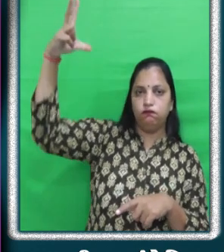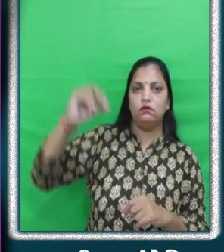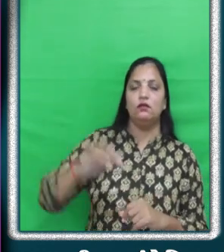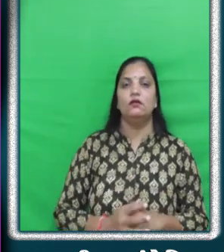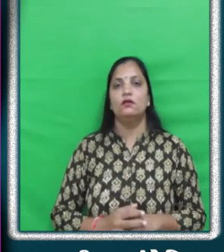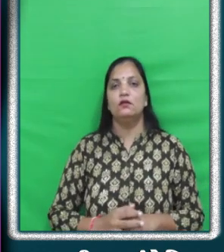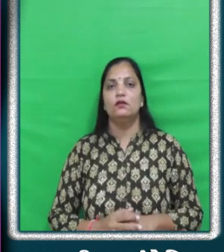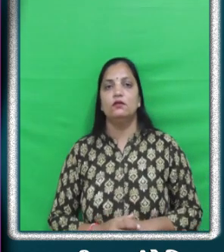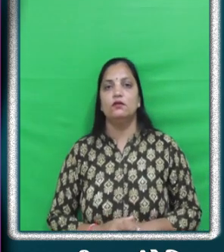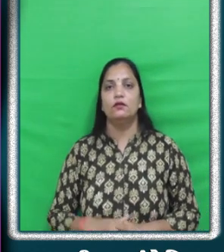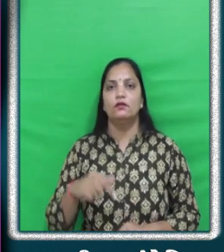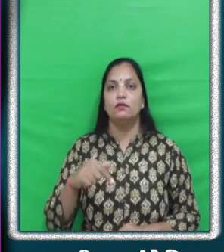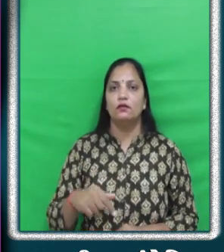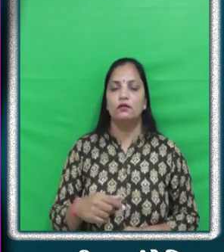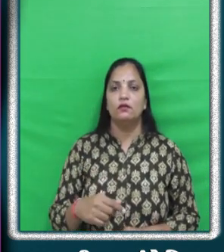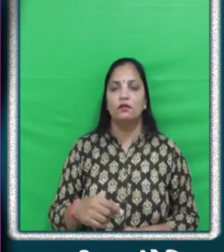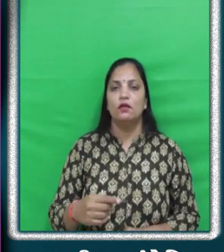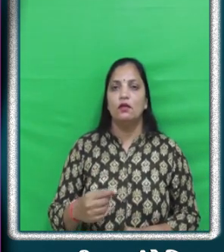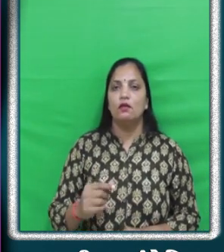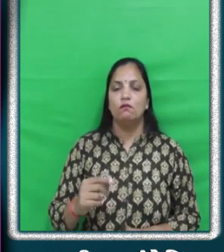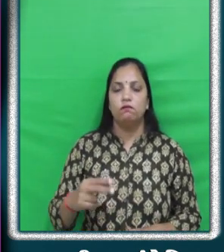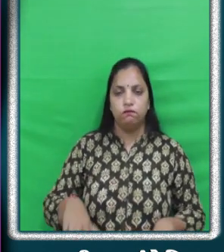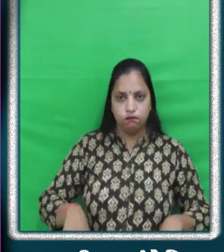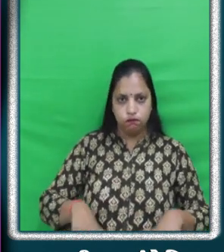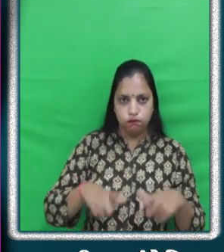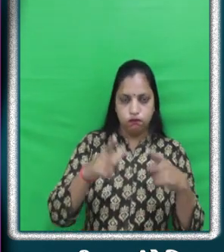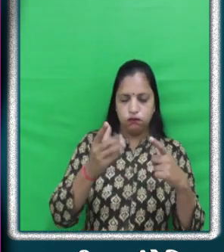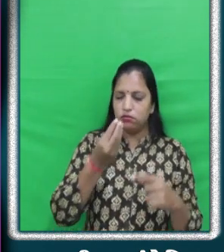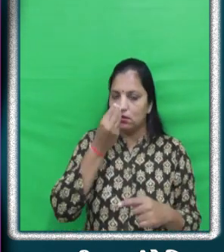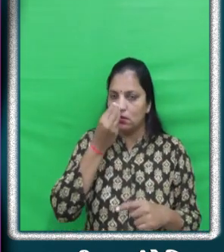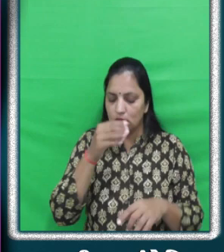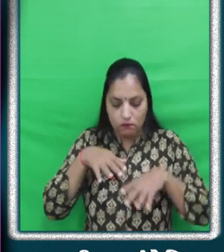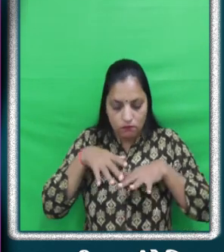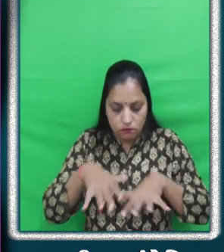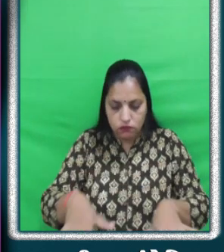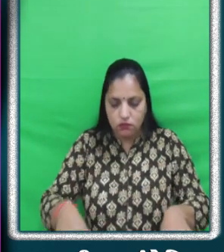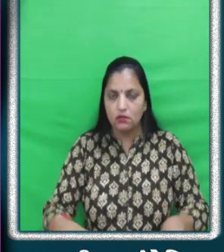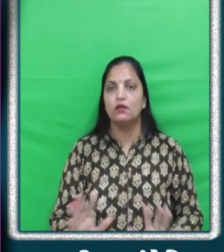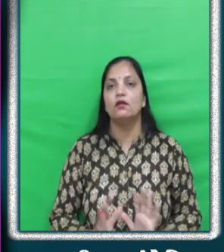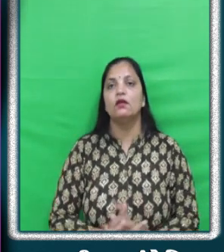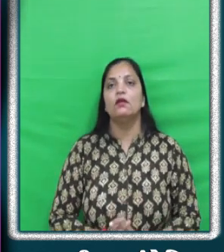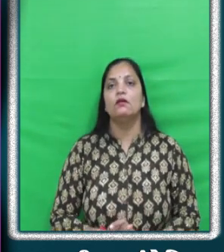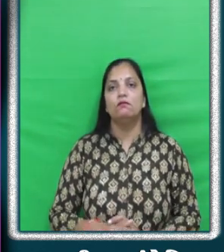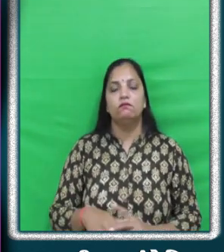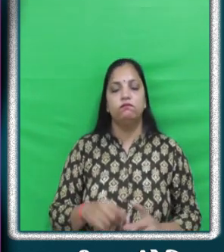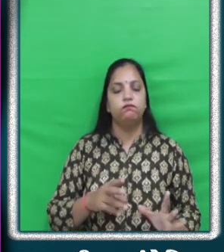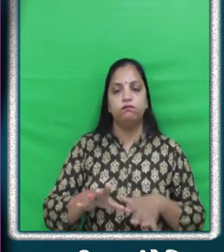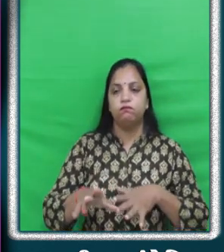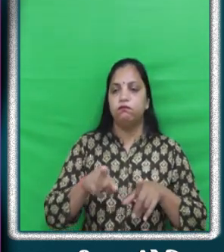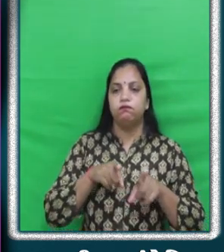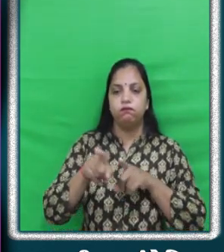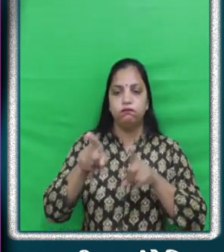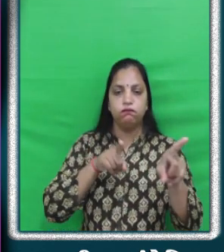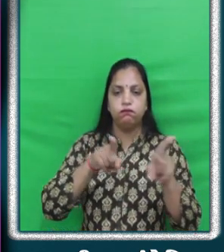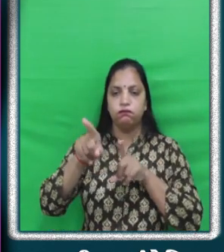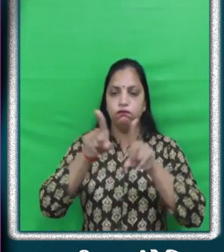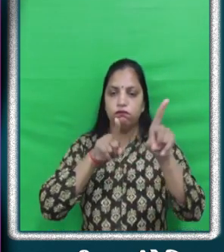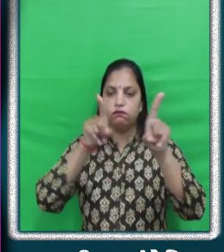તંત્ર આવેલું છે જ્યારે ઓછી ઊંચાઈ ધરાવતા માટે આસાનીથી પ્રસરણ થઈને દરેક ભાગમાં પહોંચી